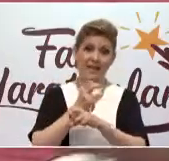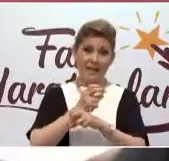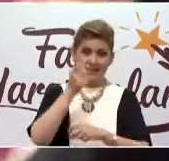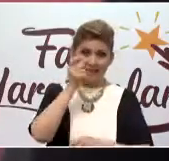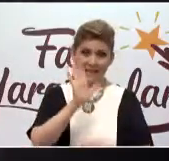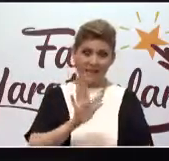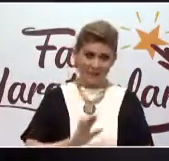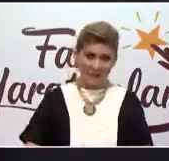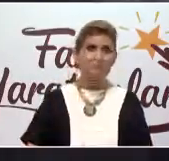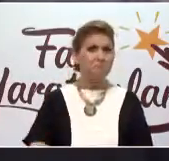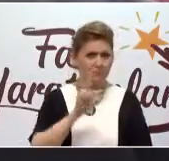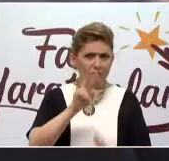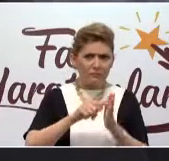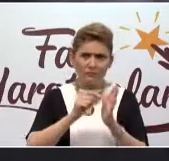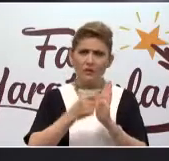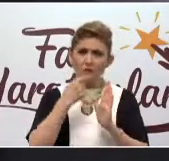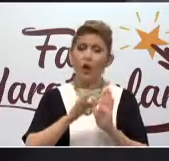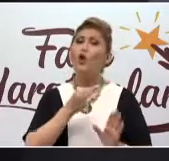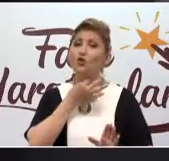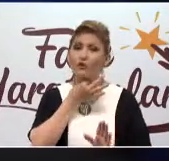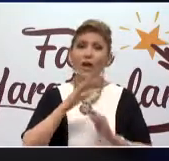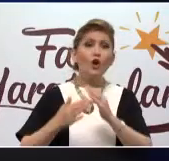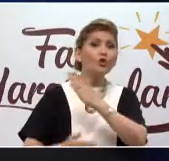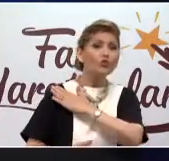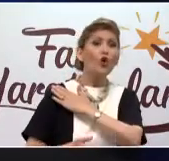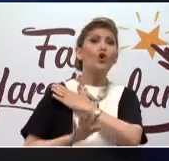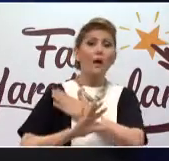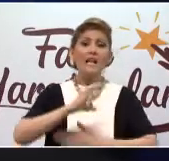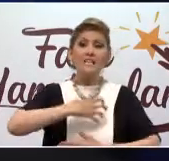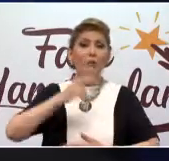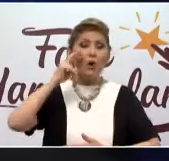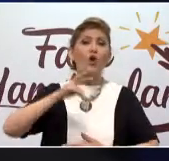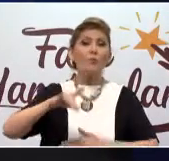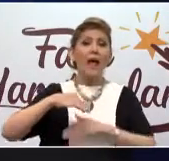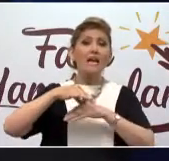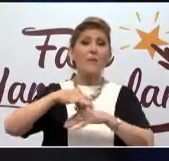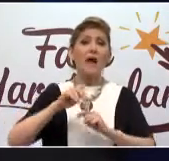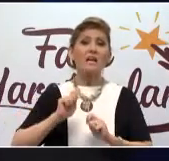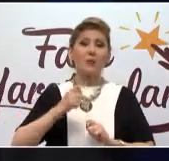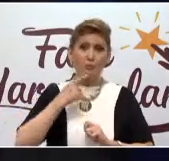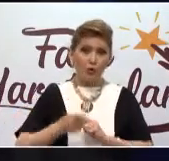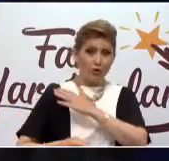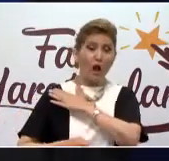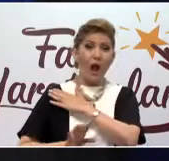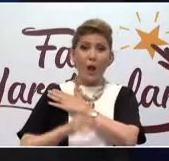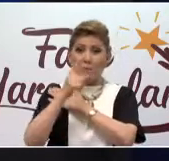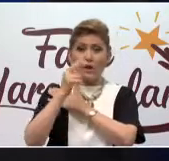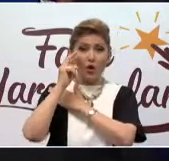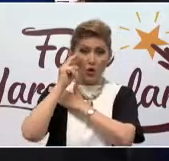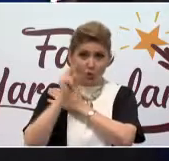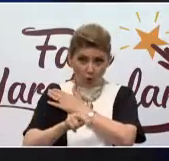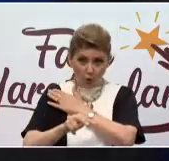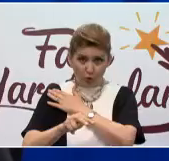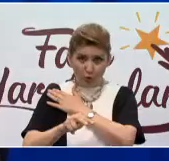şey var. Evet. Gördüğüm kadarıyla diyorsunuz ki lütfen dokunmayın, sahibi görmüyor, rehberlik yapıyorum diyor. Evet. Yani birisi görürse eğer,